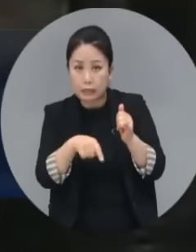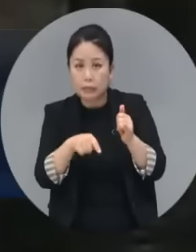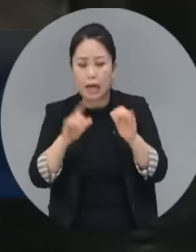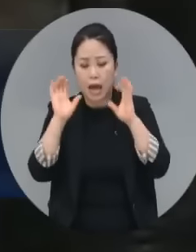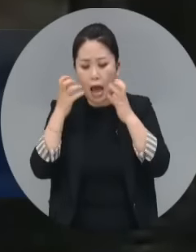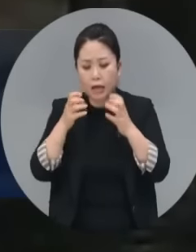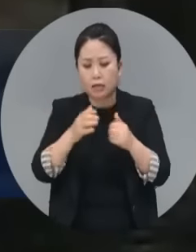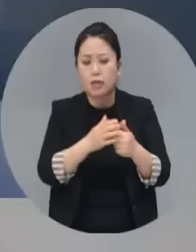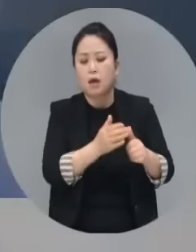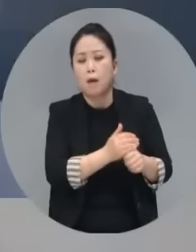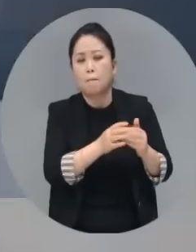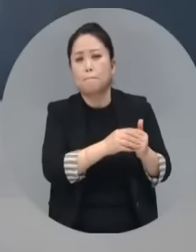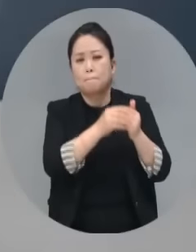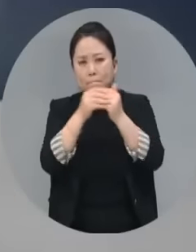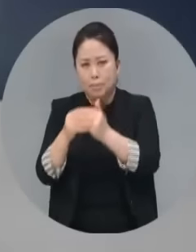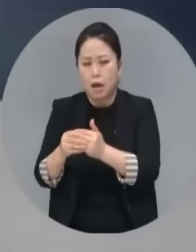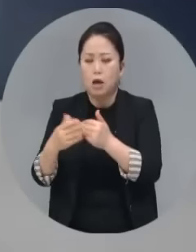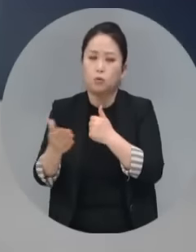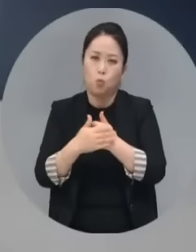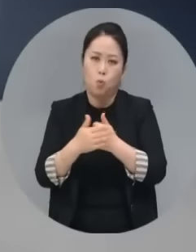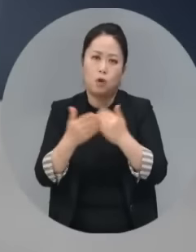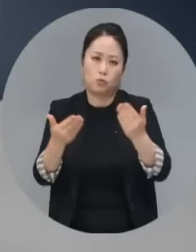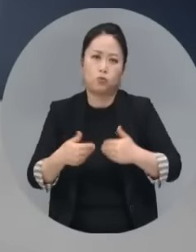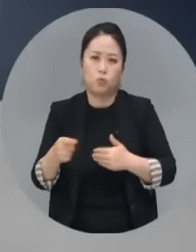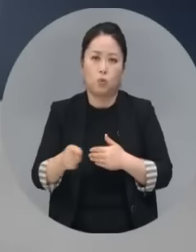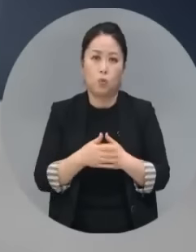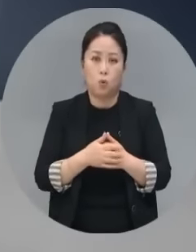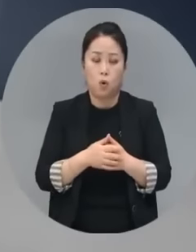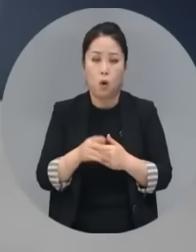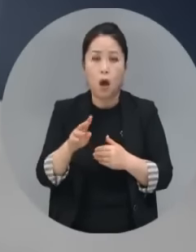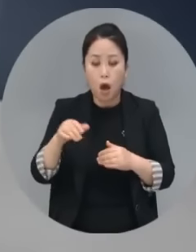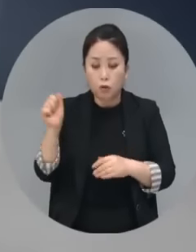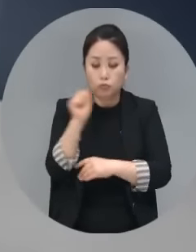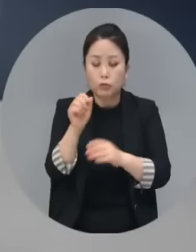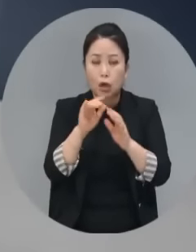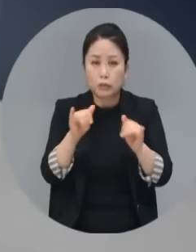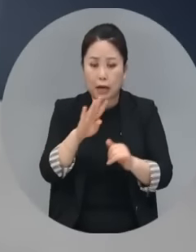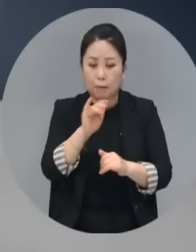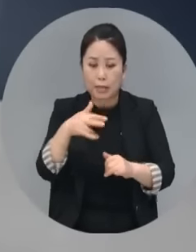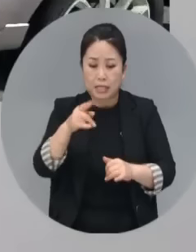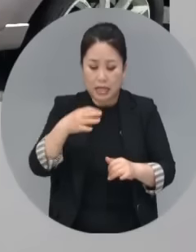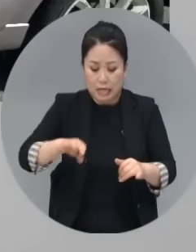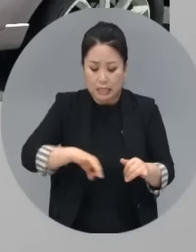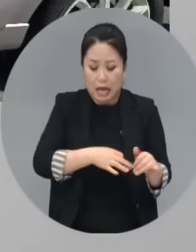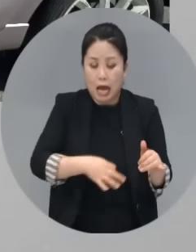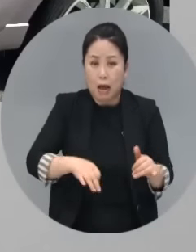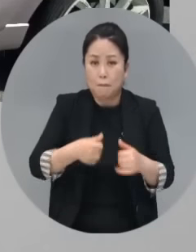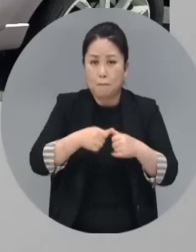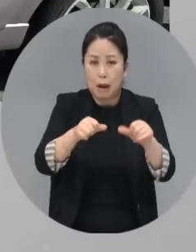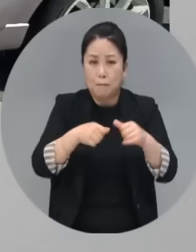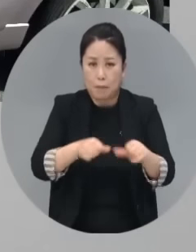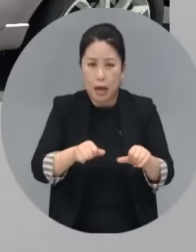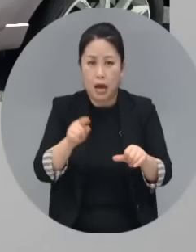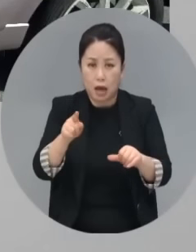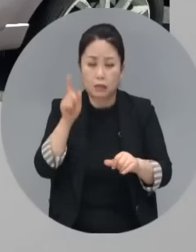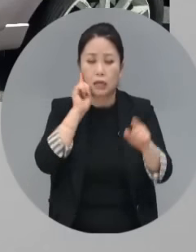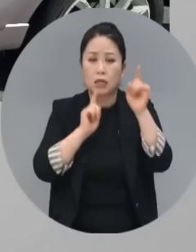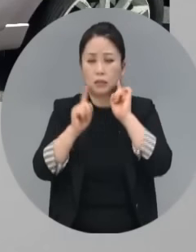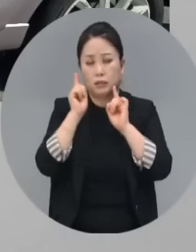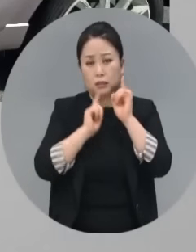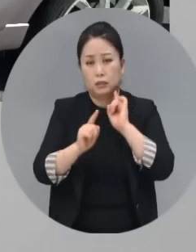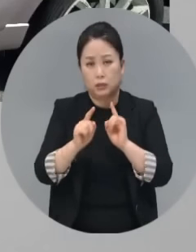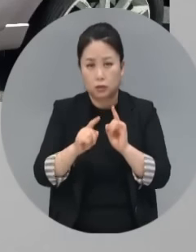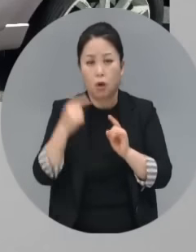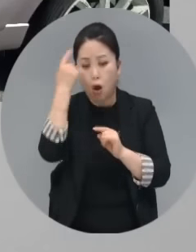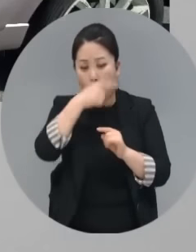아이를 꺼내서 안아주고. 경차 운전자는 비장이 파열되는 전치 4주 부상을 입었고 머리와 얼굴 곳곳에 유리